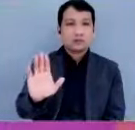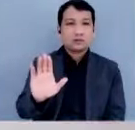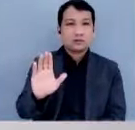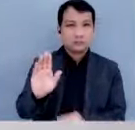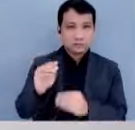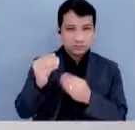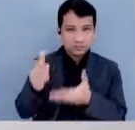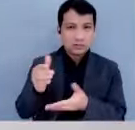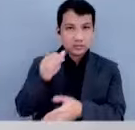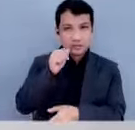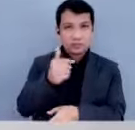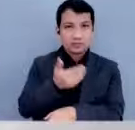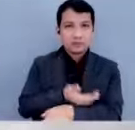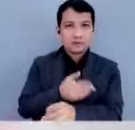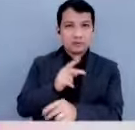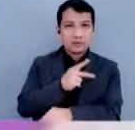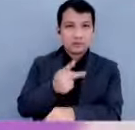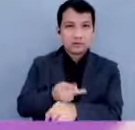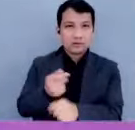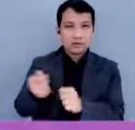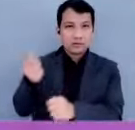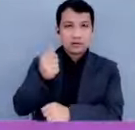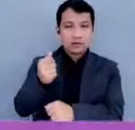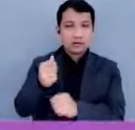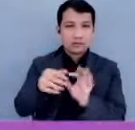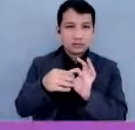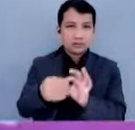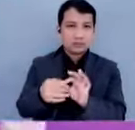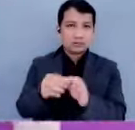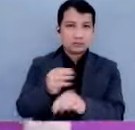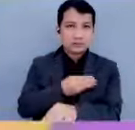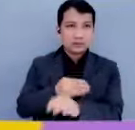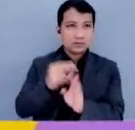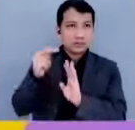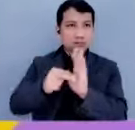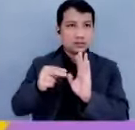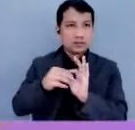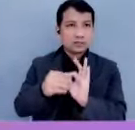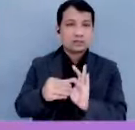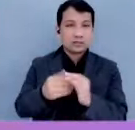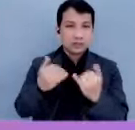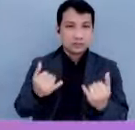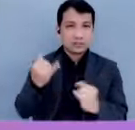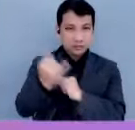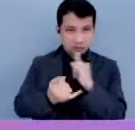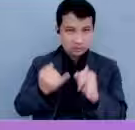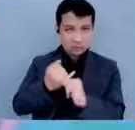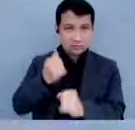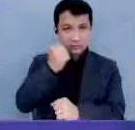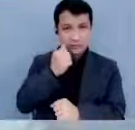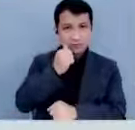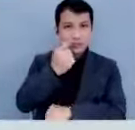power dahil inilabas nila ang album at music video ngayong International Women's Day.